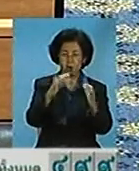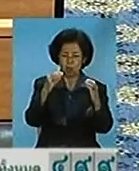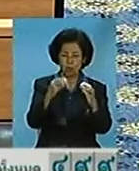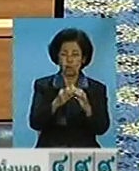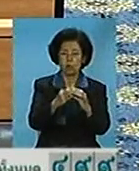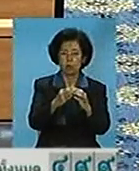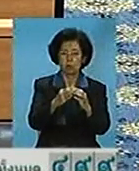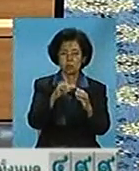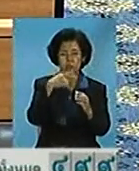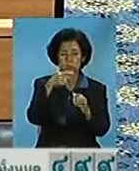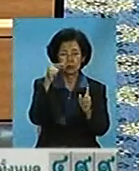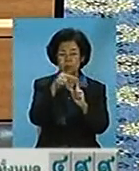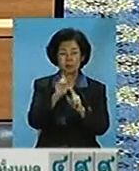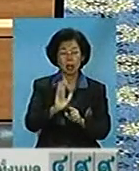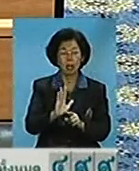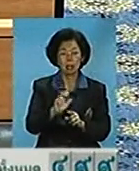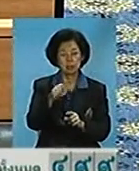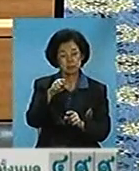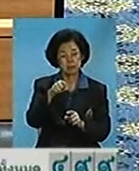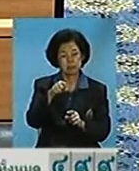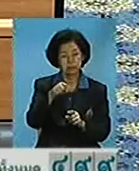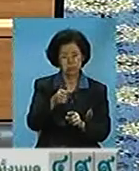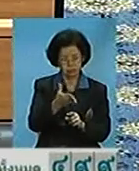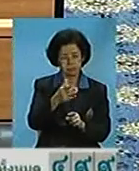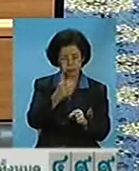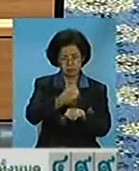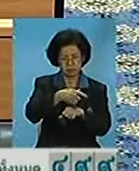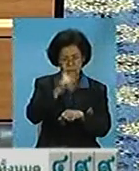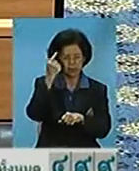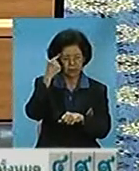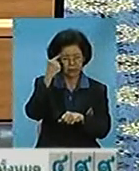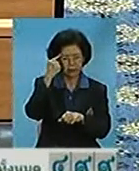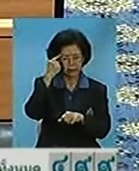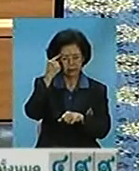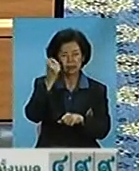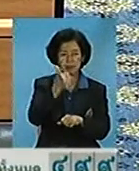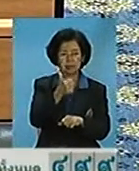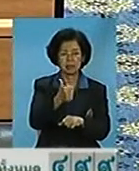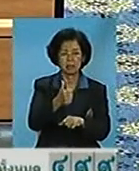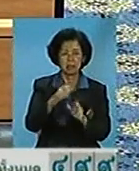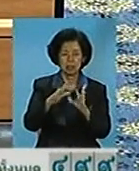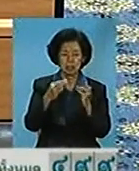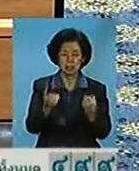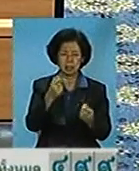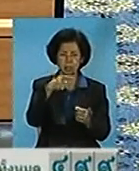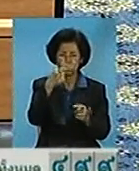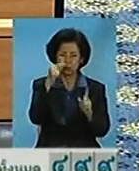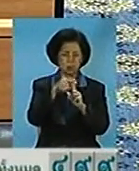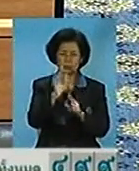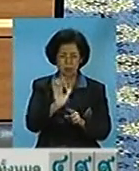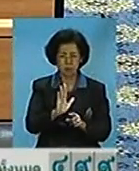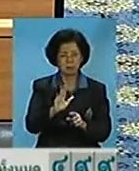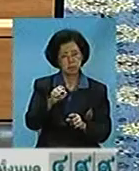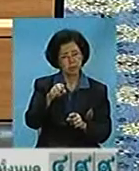ไม่พูดถึงเหรอท่านประธานคิดดีๆดีครับว่าเรื่องนี้เราจะไม่พูดถึงเหรออย่างที่